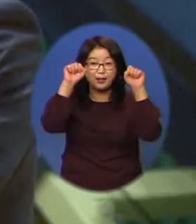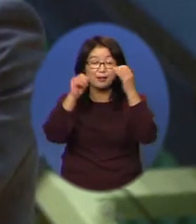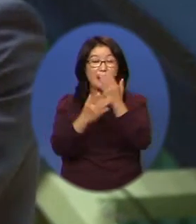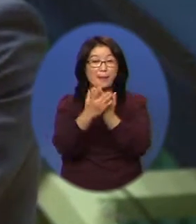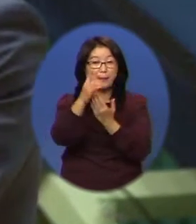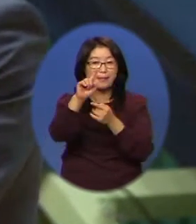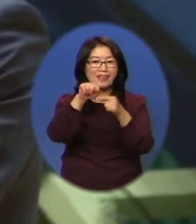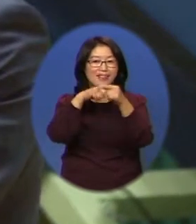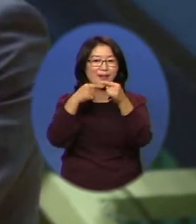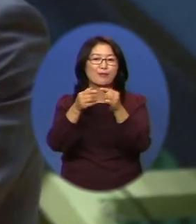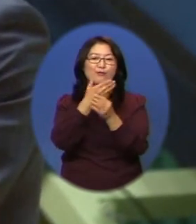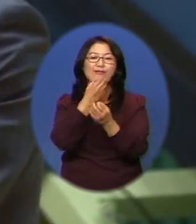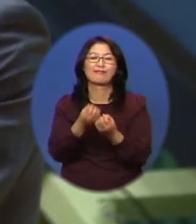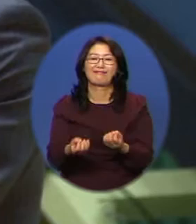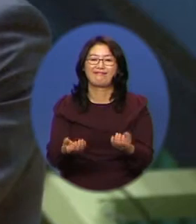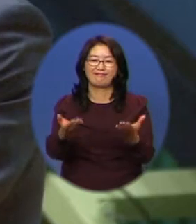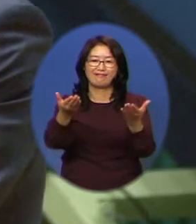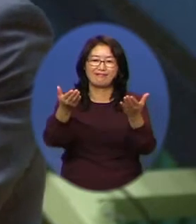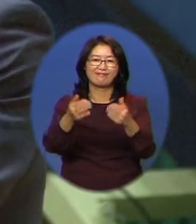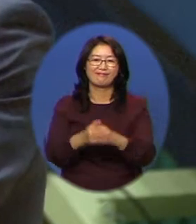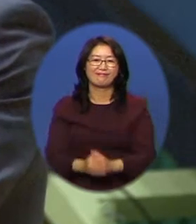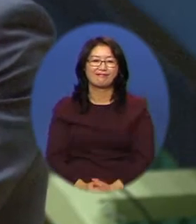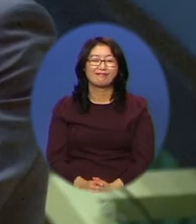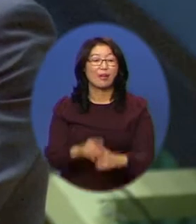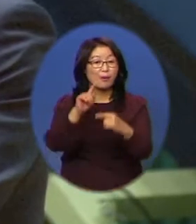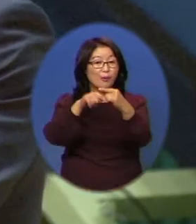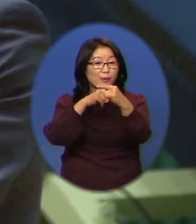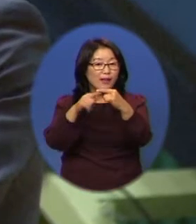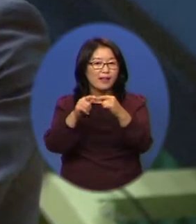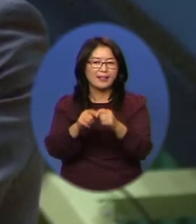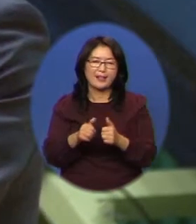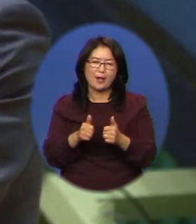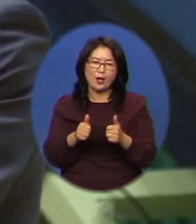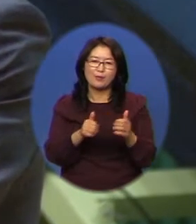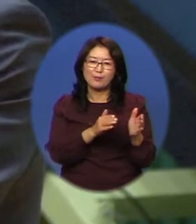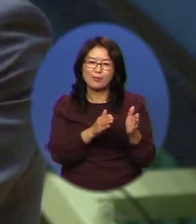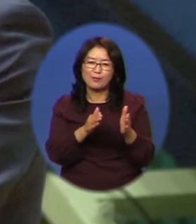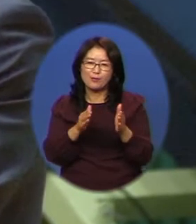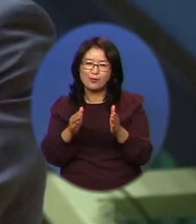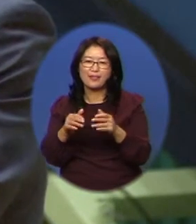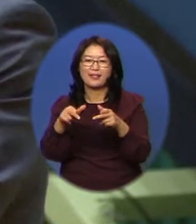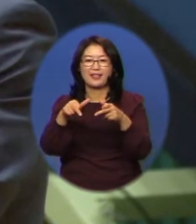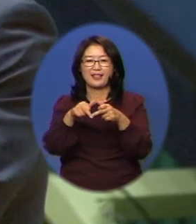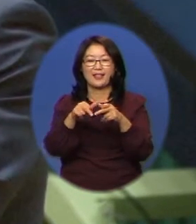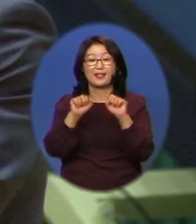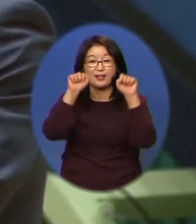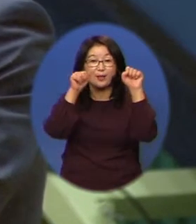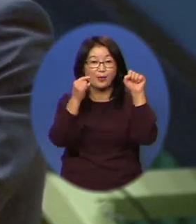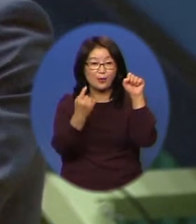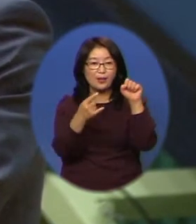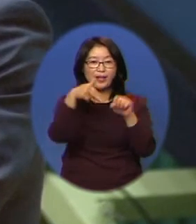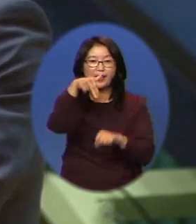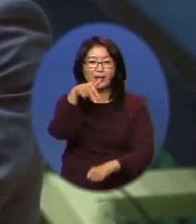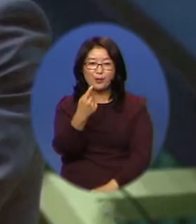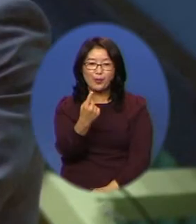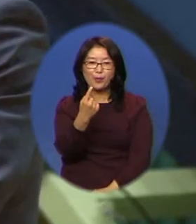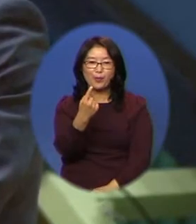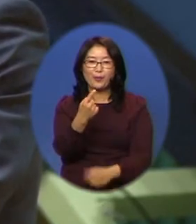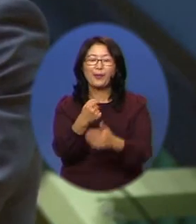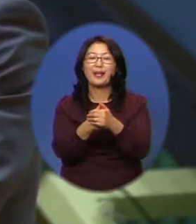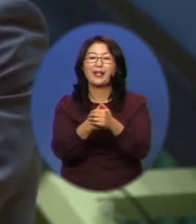진심으로 축하드립니다. 오늘 대회를 성심껏 준비해 주신 장애인 체육회 조원행 수석